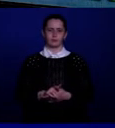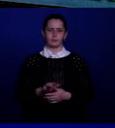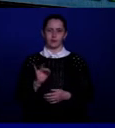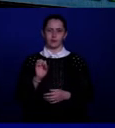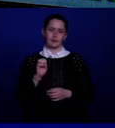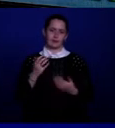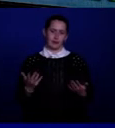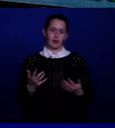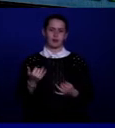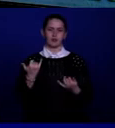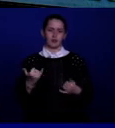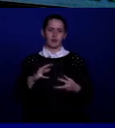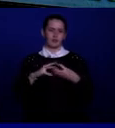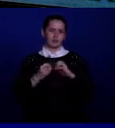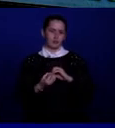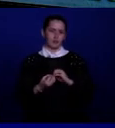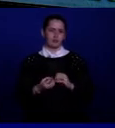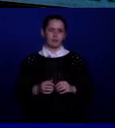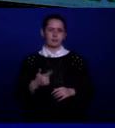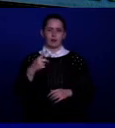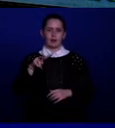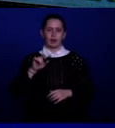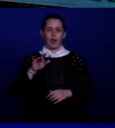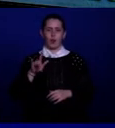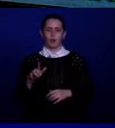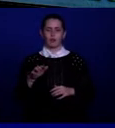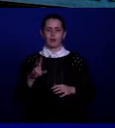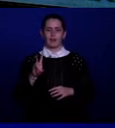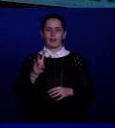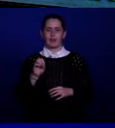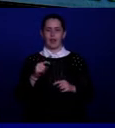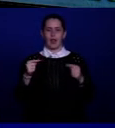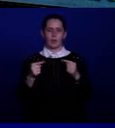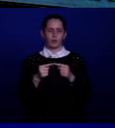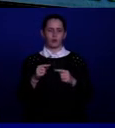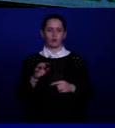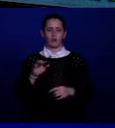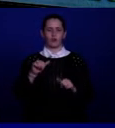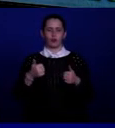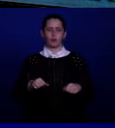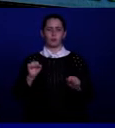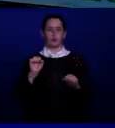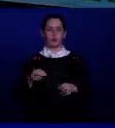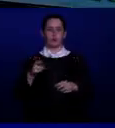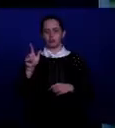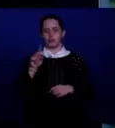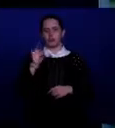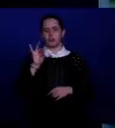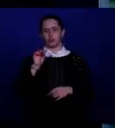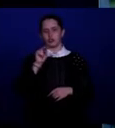Итак, следующий вывод. Глаголы в неопределенной форме могут оканчиваться на «ч».